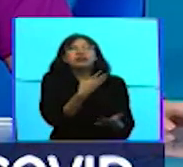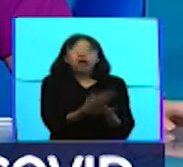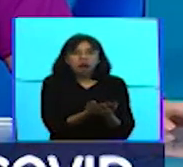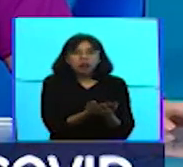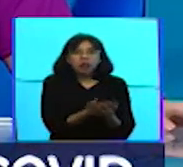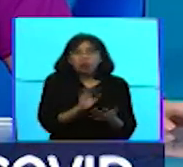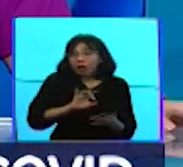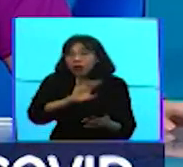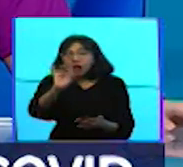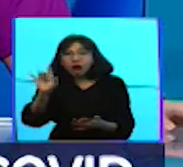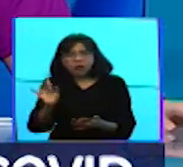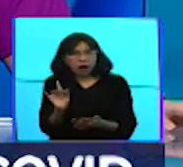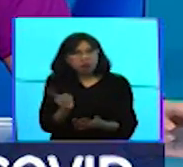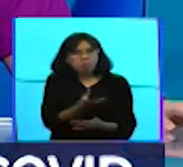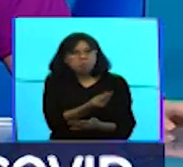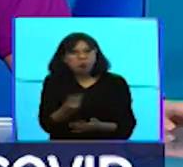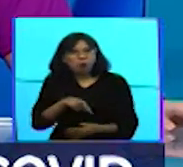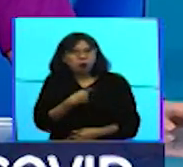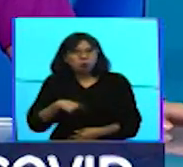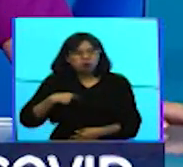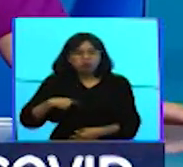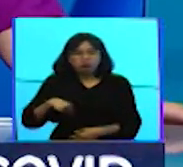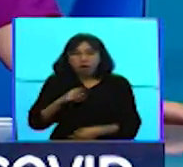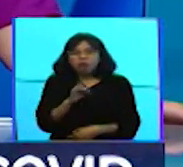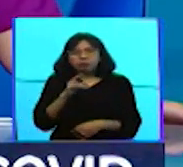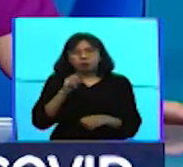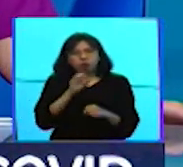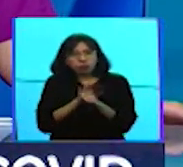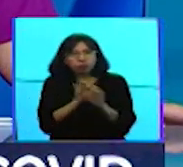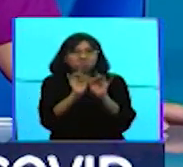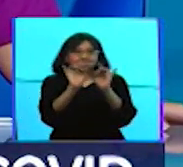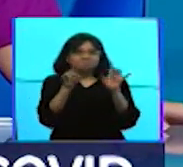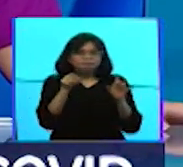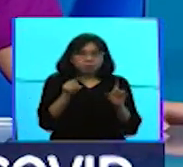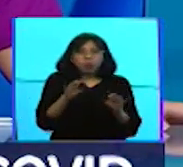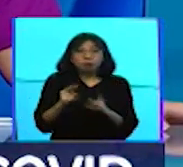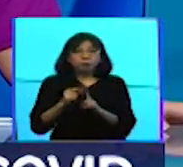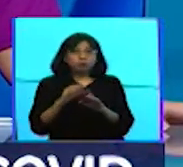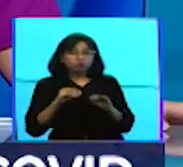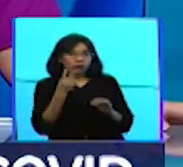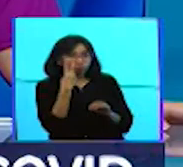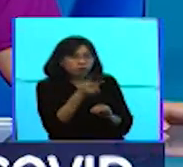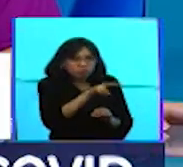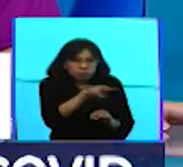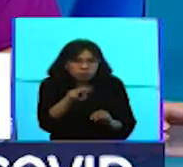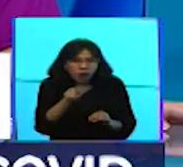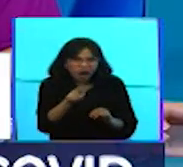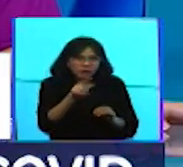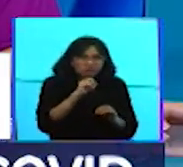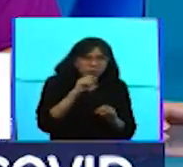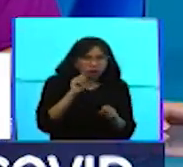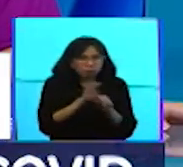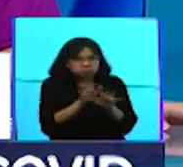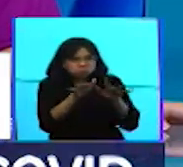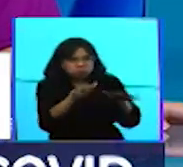karyawan juga terpapar obat dan masih menjalani isolasi Satgas penanganan konflik main setempat langsung melakukan flashing kepada semua yang